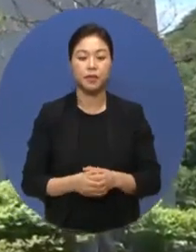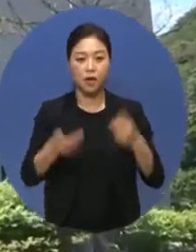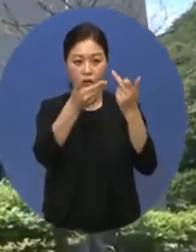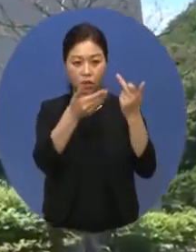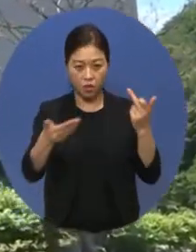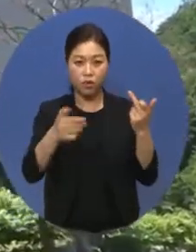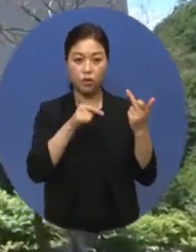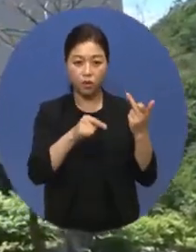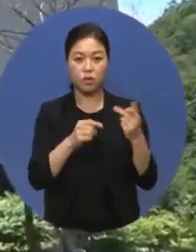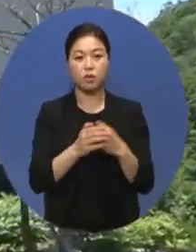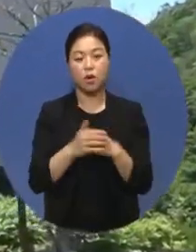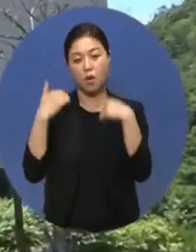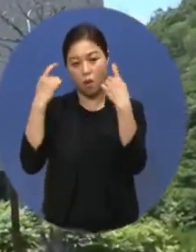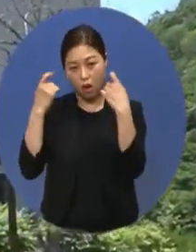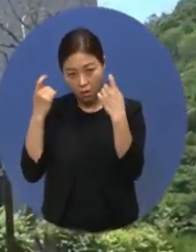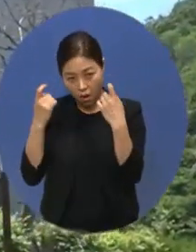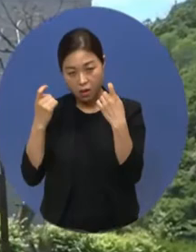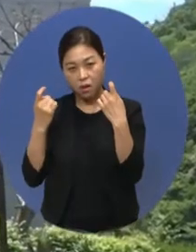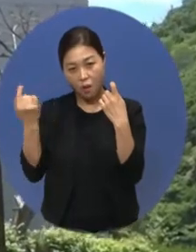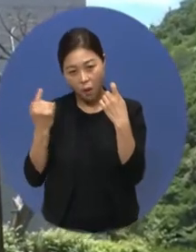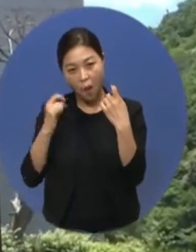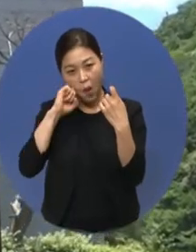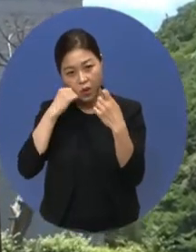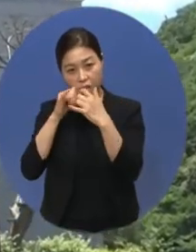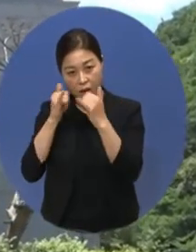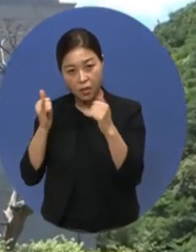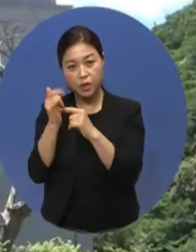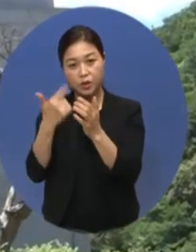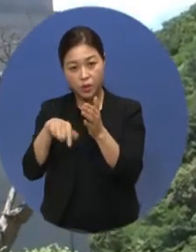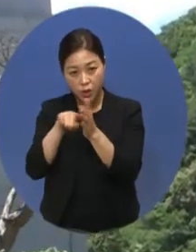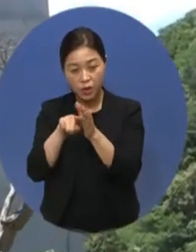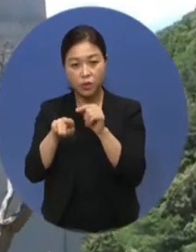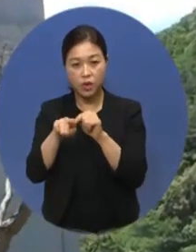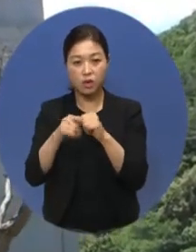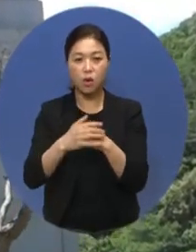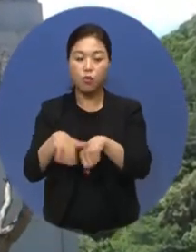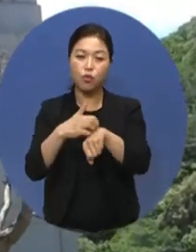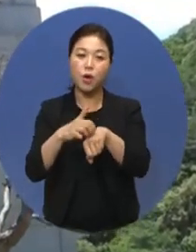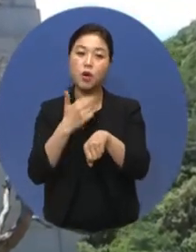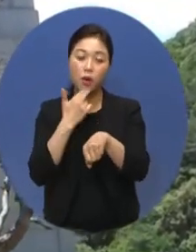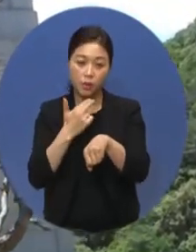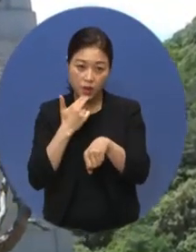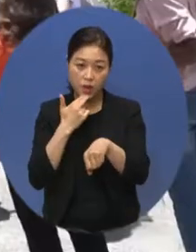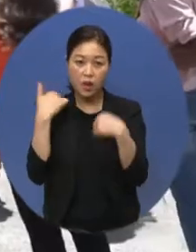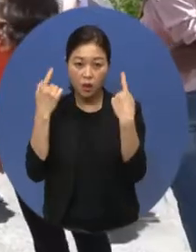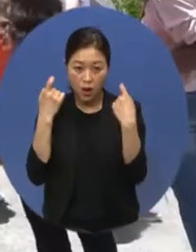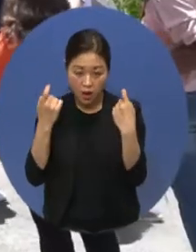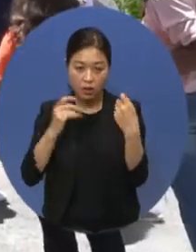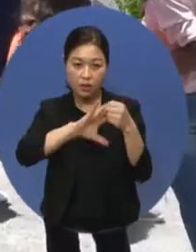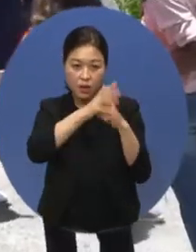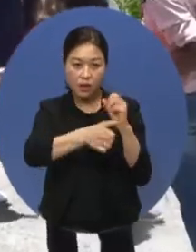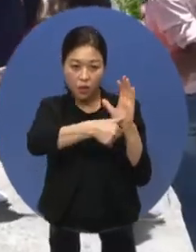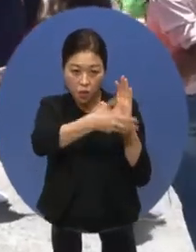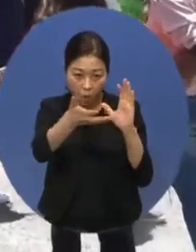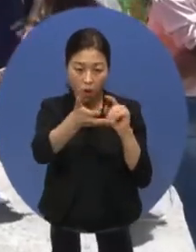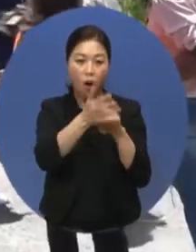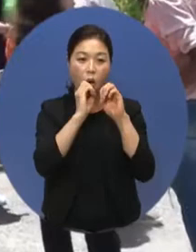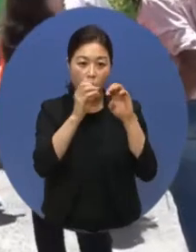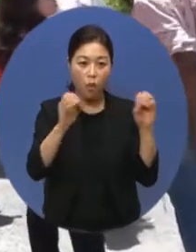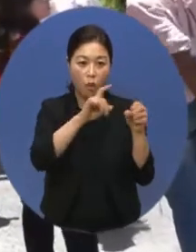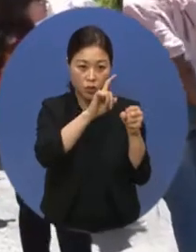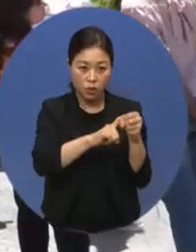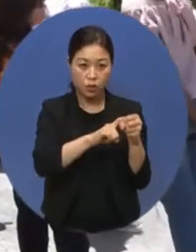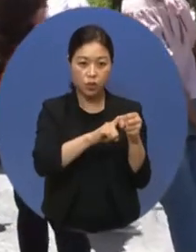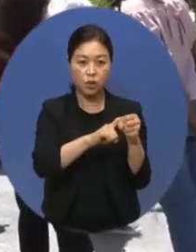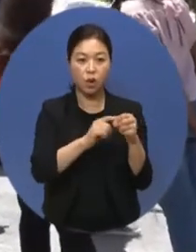강원도는 관광약자를 위한 무장애 관광지와 앨리스 관광지를 세계에 홍보하기 위해 주한 외국인 SNS